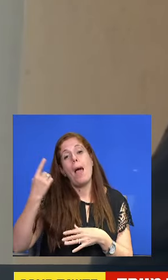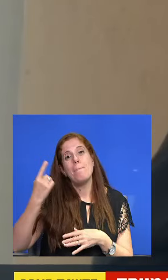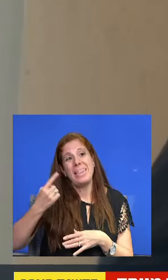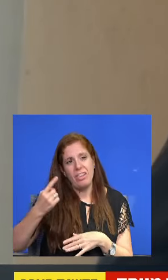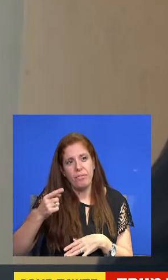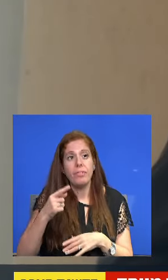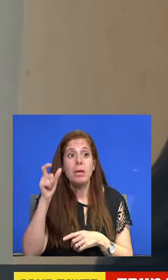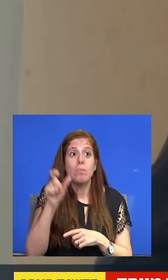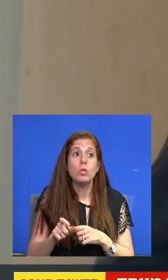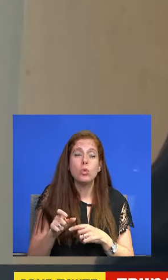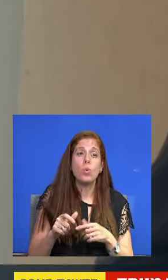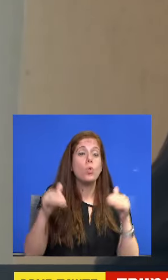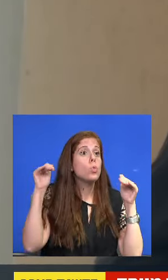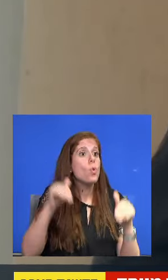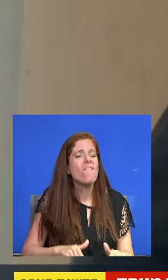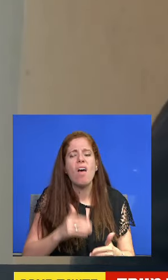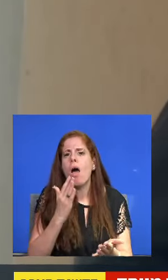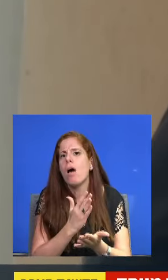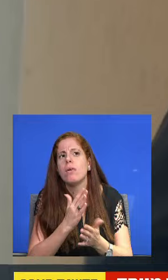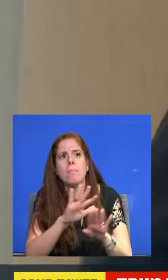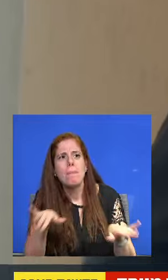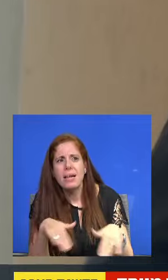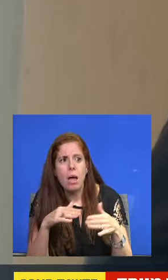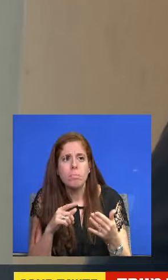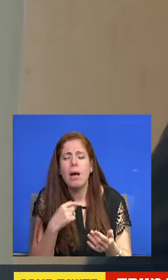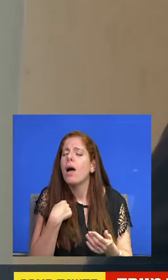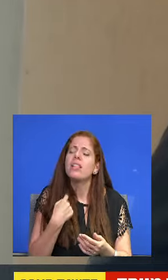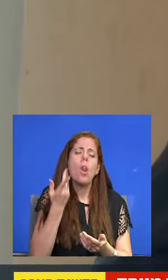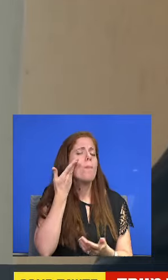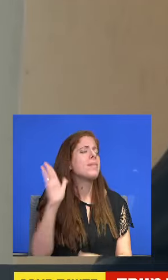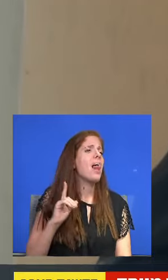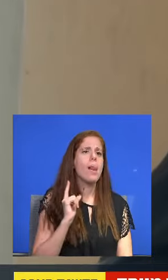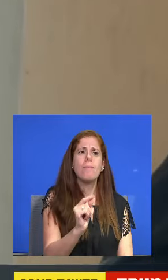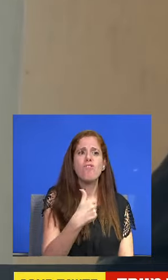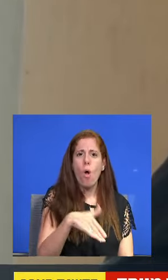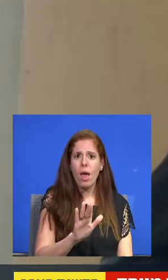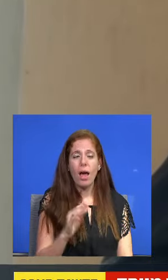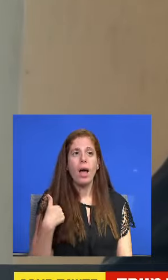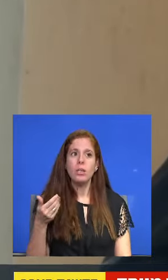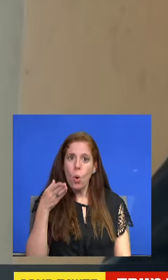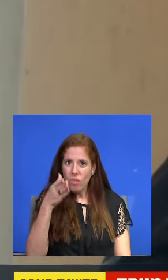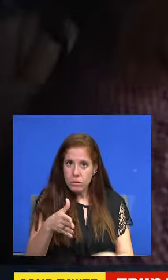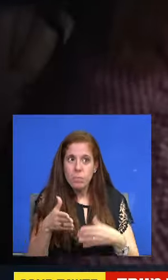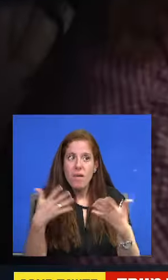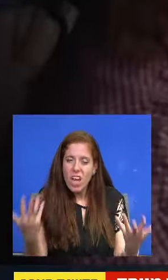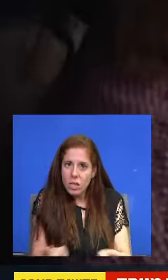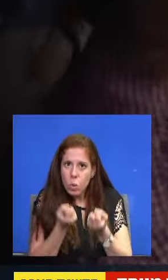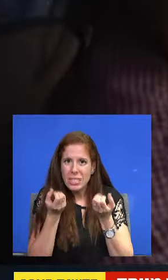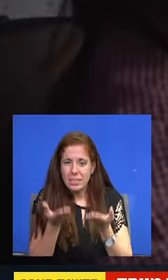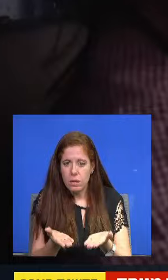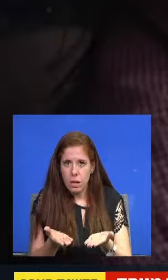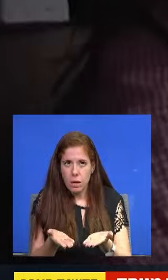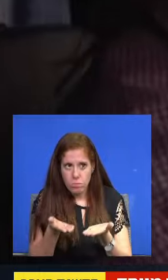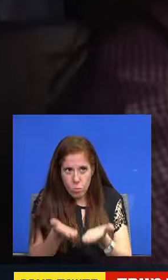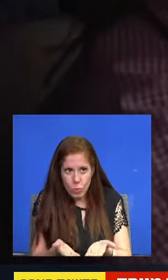Mittelmeer einer ersaufen tut, dann drehe ich mich nicht um und gehe weg, sondern springe ich da rein und versuche denen zu helfen. הקומר